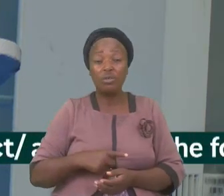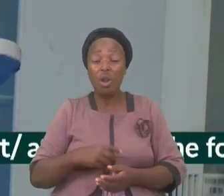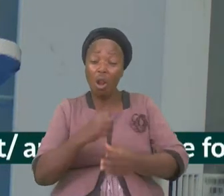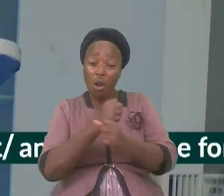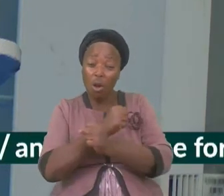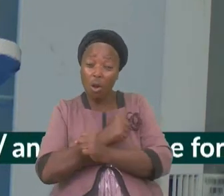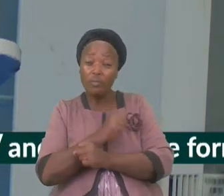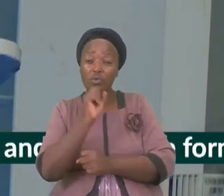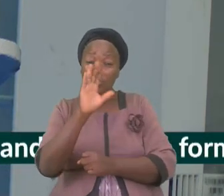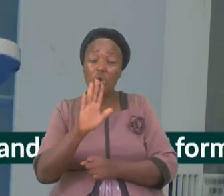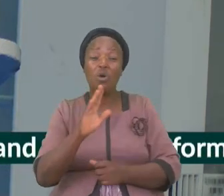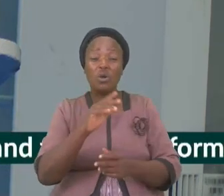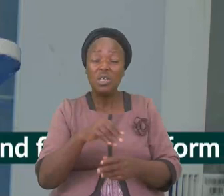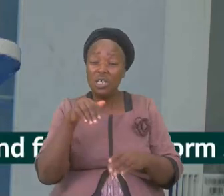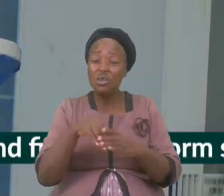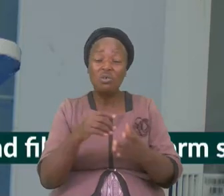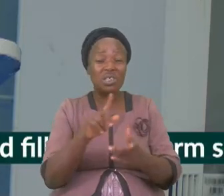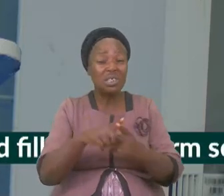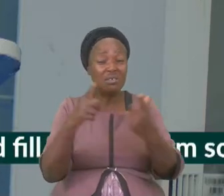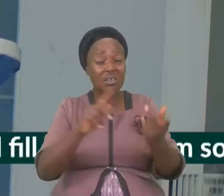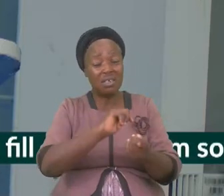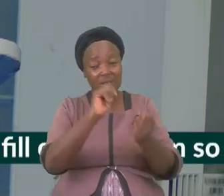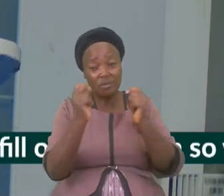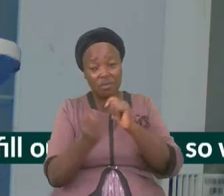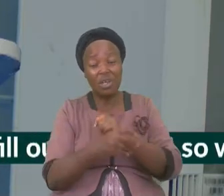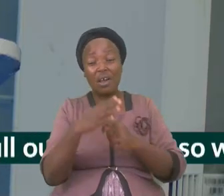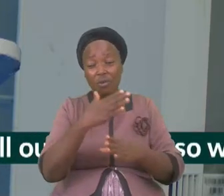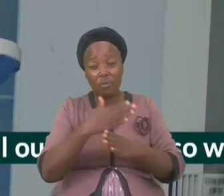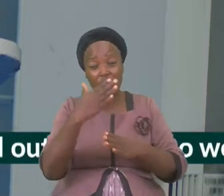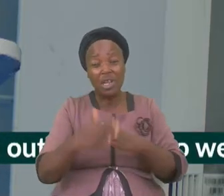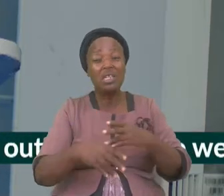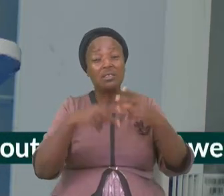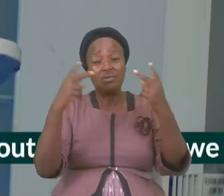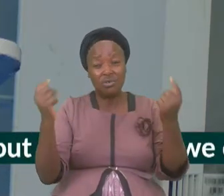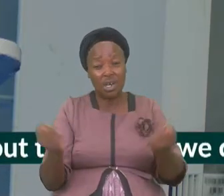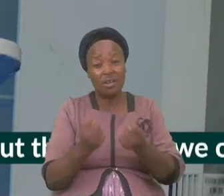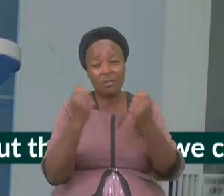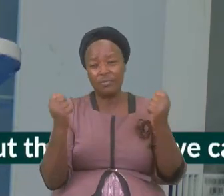Dieu prend plaisir à ta grande transformation. Il veut ton triomphe total.